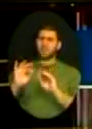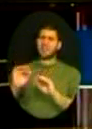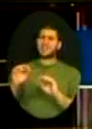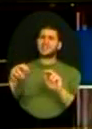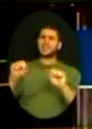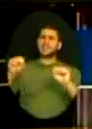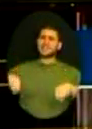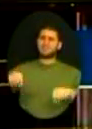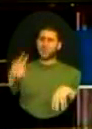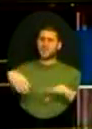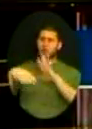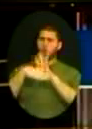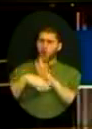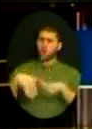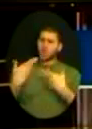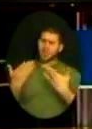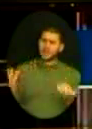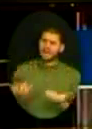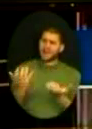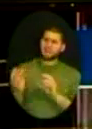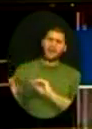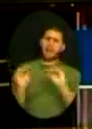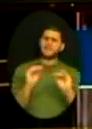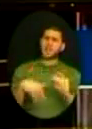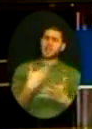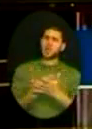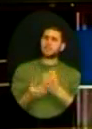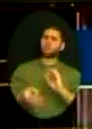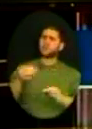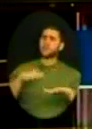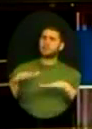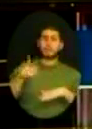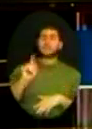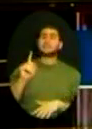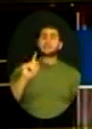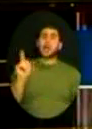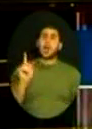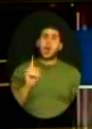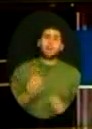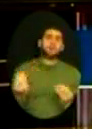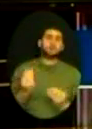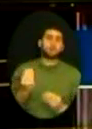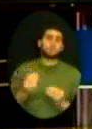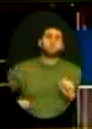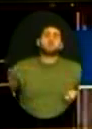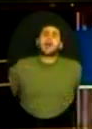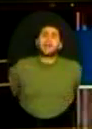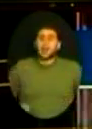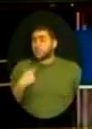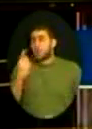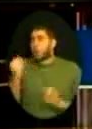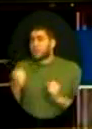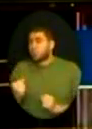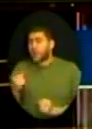והחוק נותן לה את הכלים להעביר אם צריך ליועץ המשפטי לממשלה. זאת אומרת שזה לא ייגמר בהליך משמעתי. לא, אני אומרת שלא בהכרח. זאת אומרת, אני אומרת